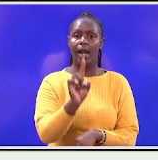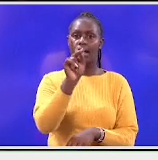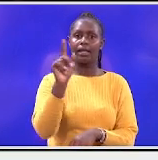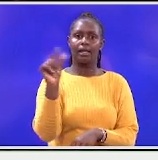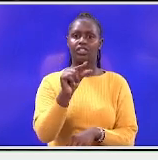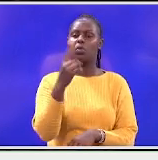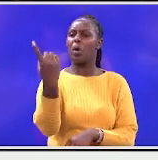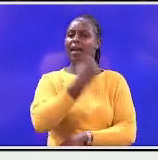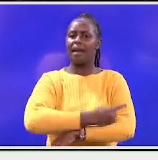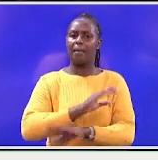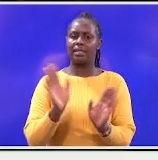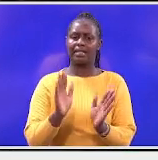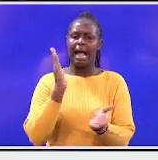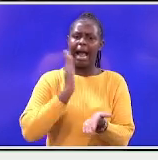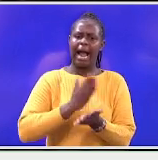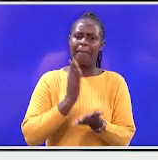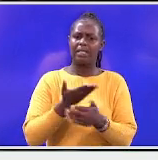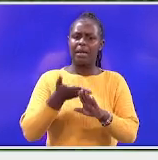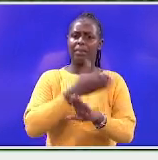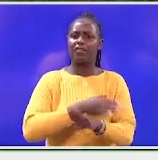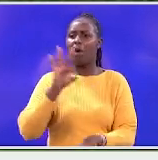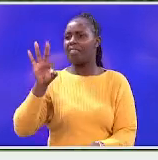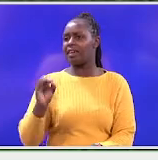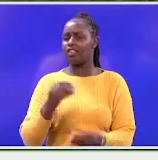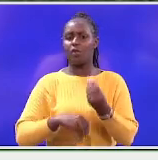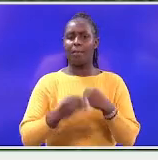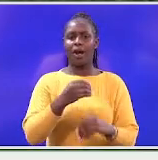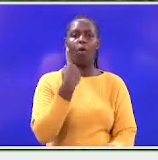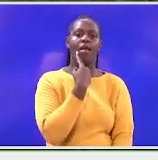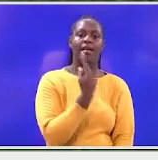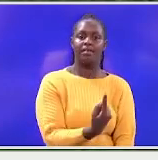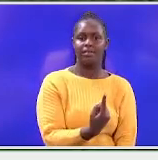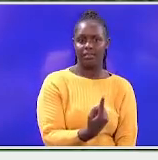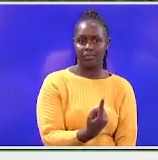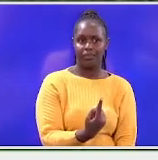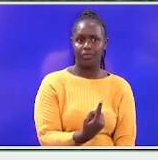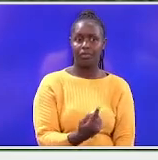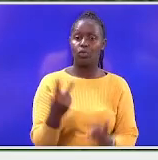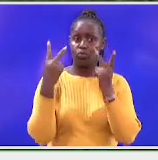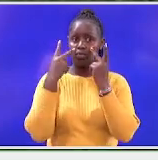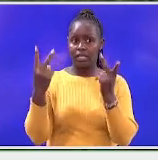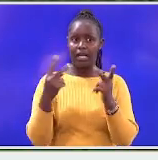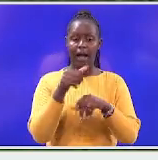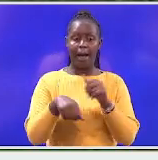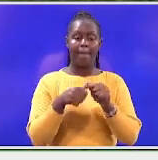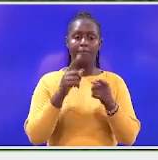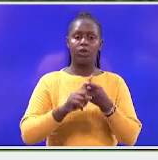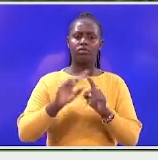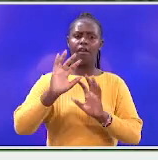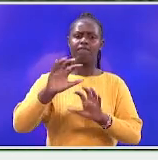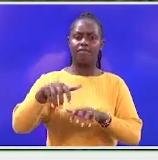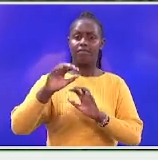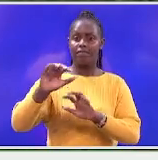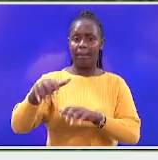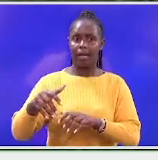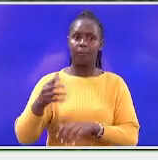cabbage, kaka cabbage kadogo kenye karibu kanatoka 30 bob, saa hii ni so. Nyandarua hii ikiangaliwa vizuri, kwa upande wa irrigation, kwa upande wa maji,